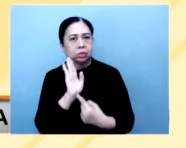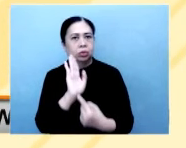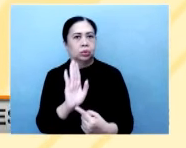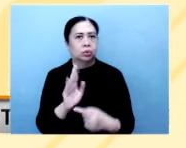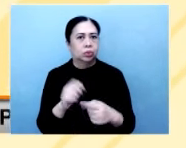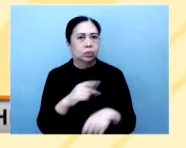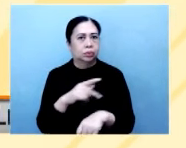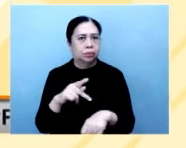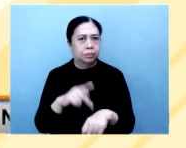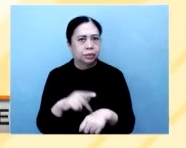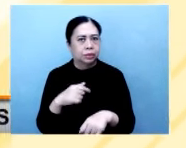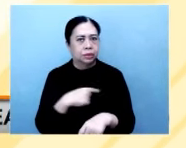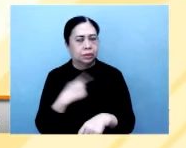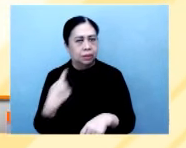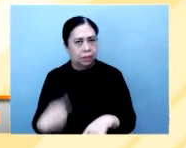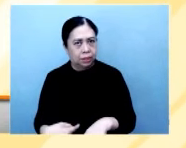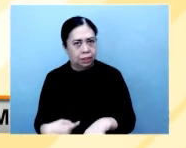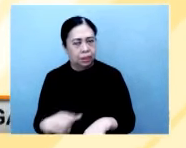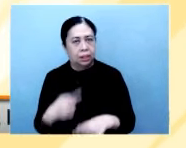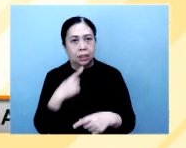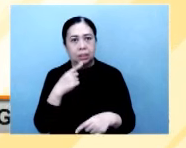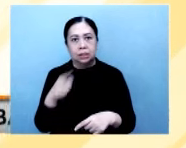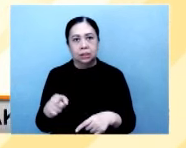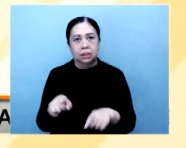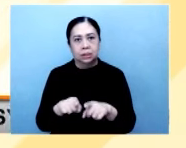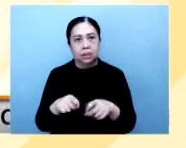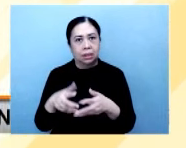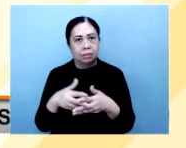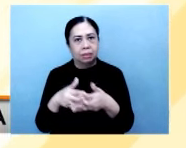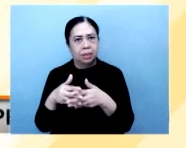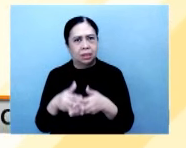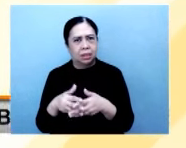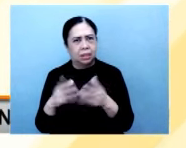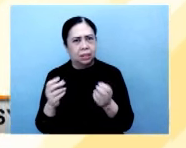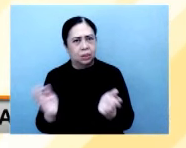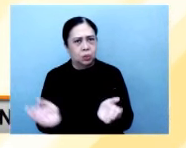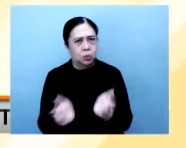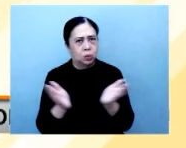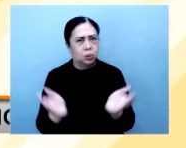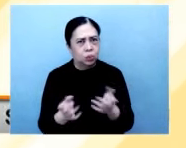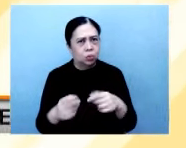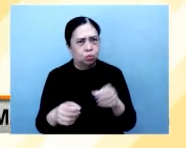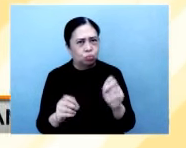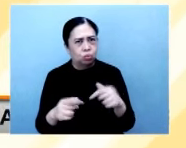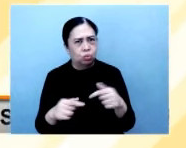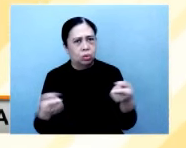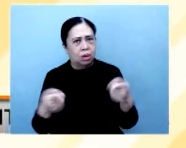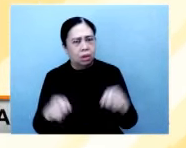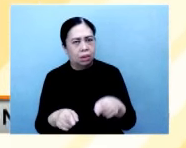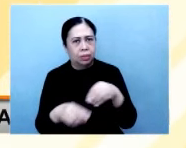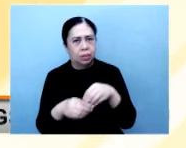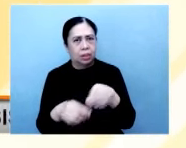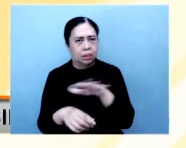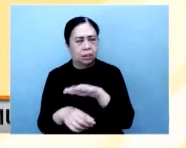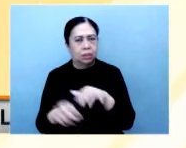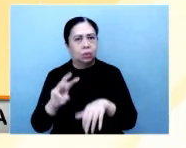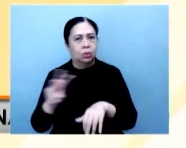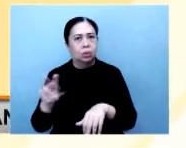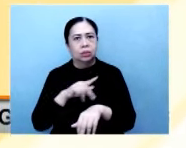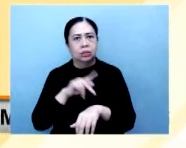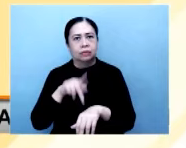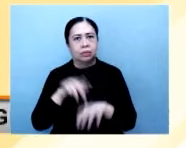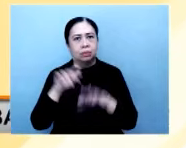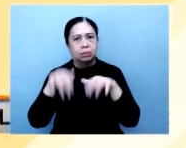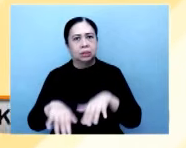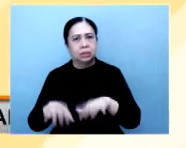Pilipinas sa China. Inakusahan niya pa ang Amerika na nagpipilit na magkaroon ng insidente sa West Philippine Sea, pero hindi daw